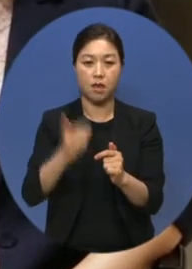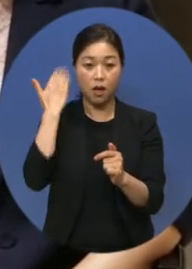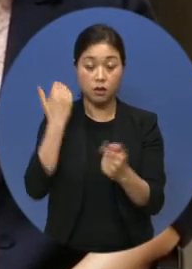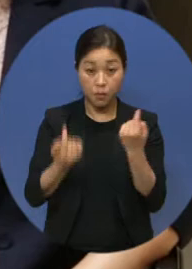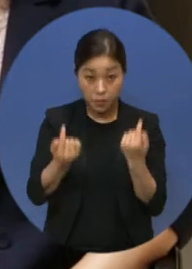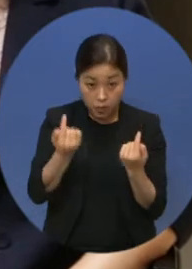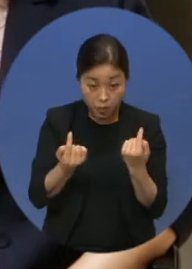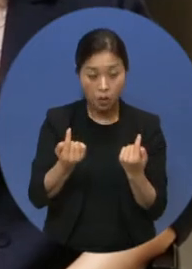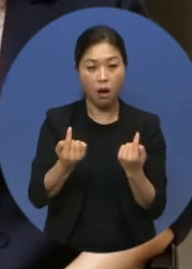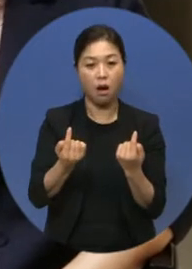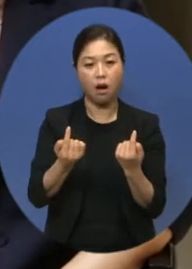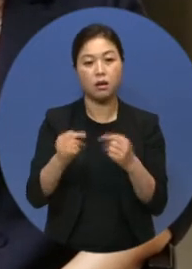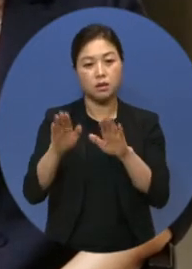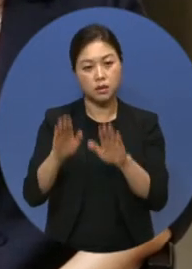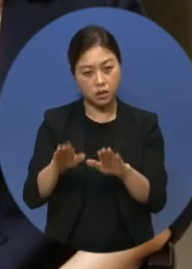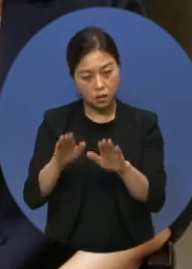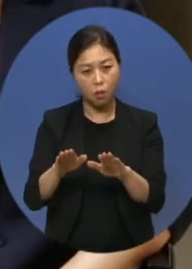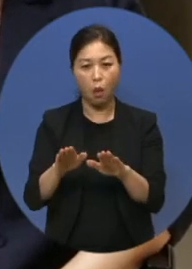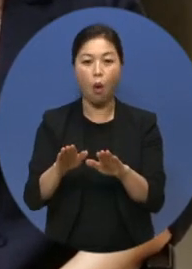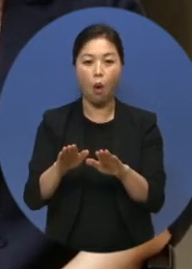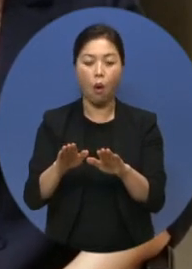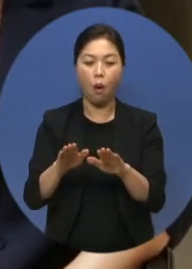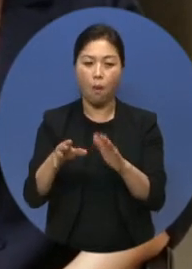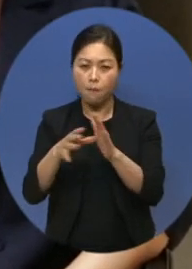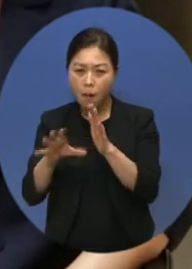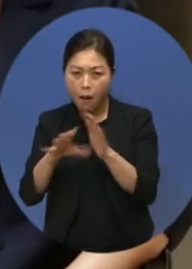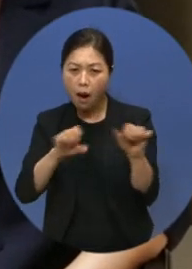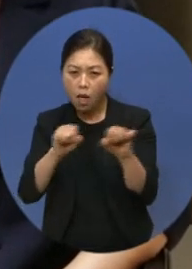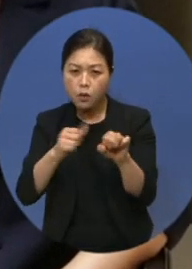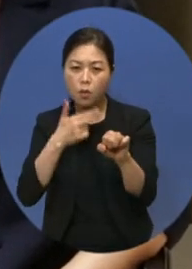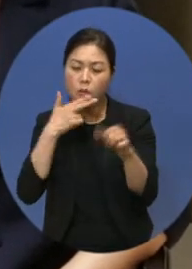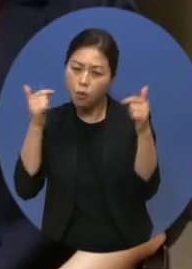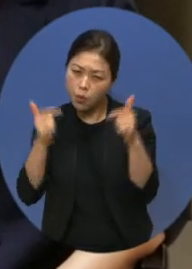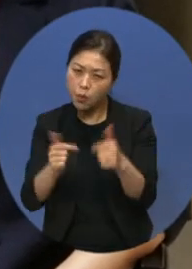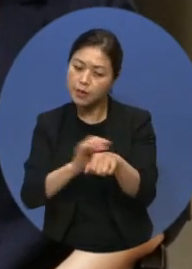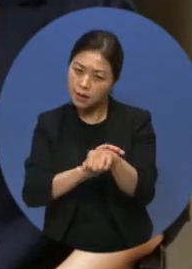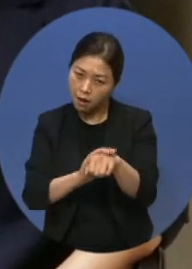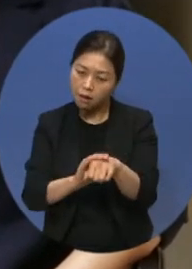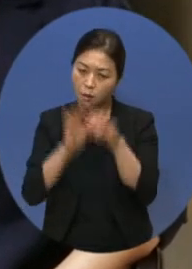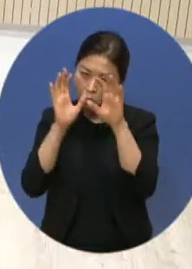예전보다는 계속 좋아지고 있는 것을 실질적으로 체험을 하고 있습니다.